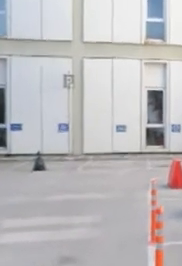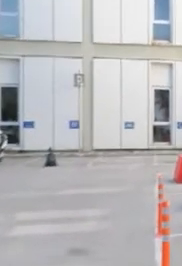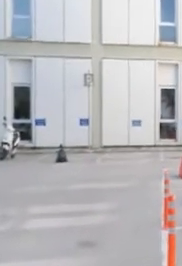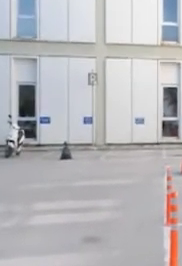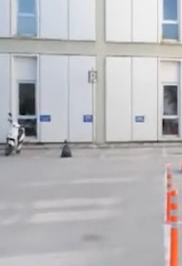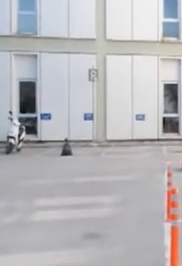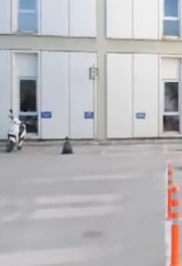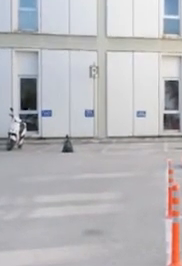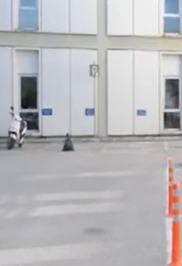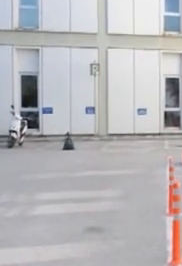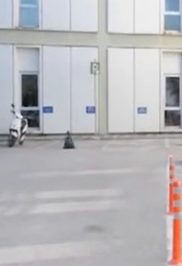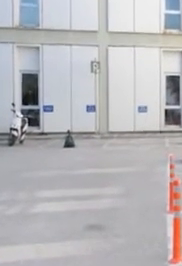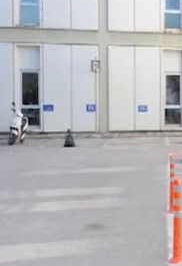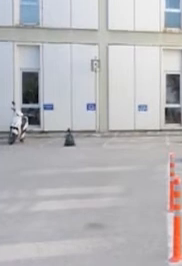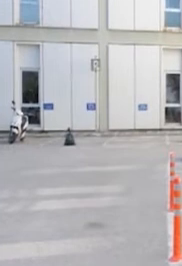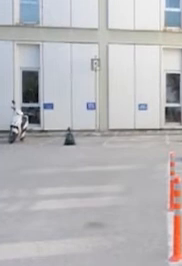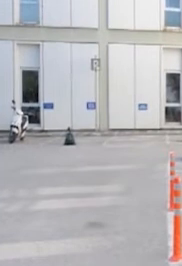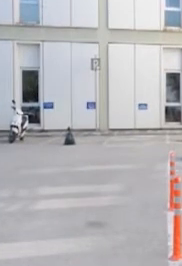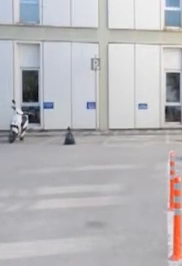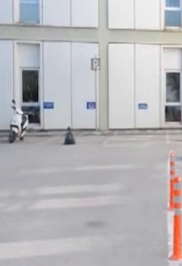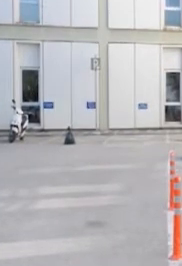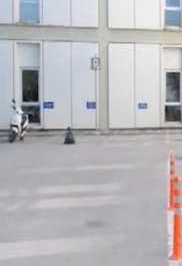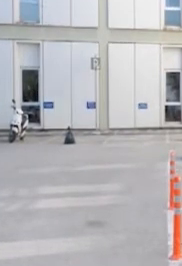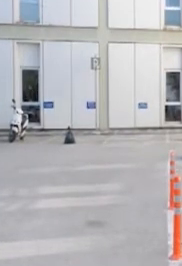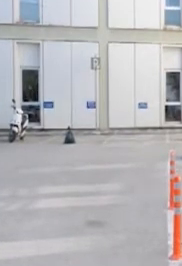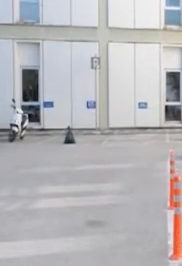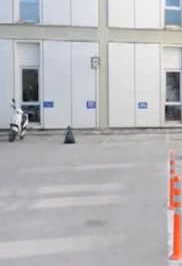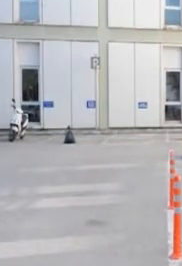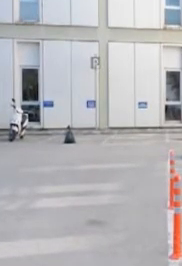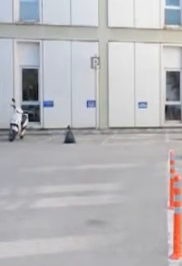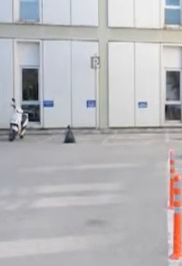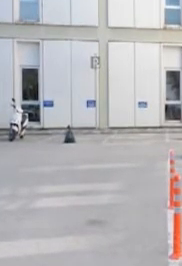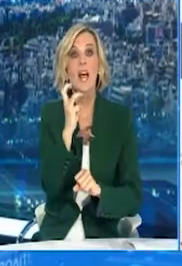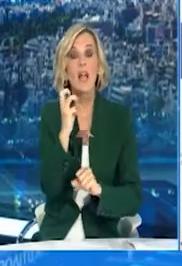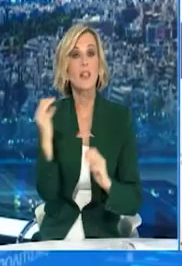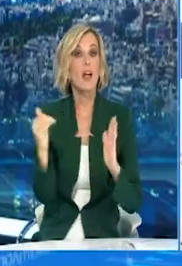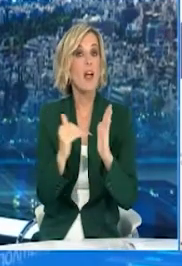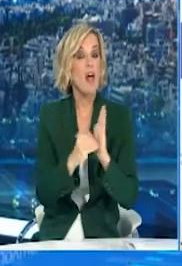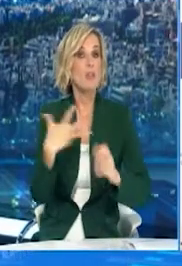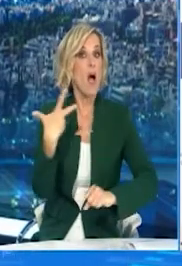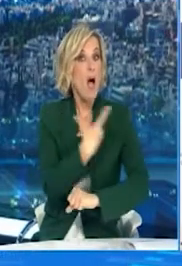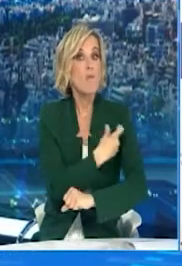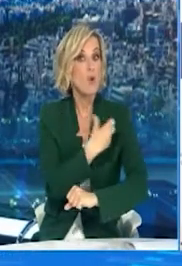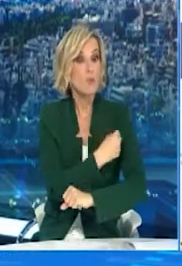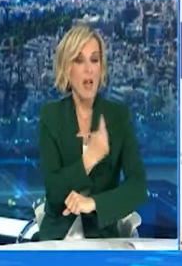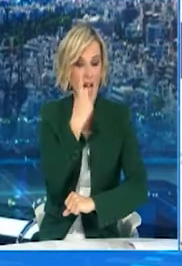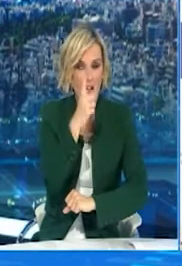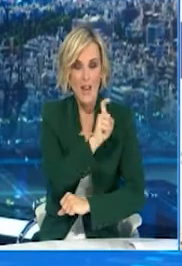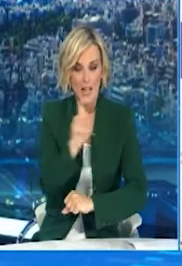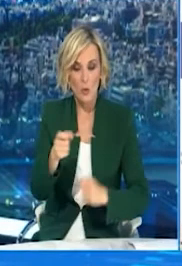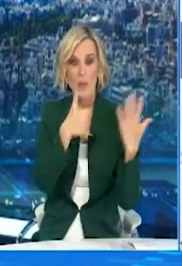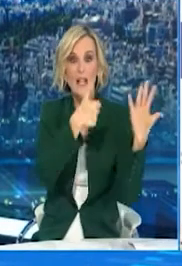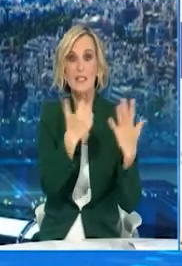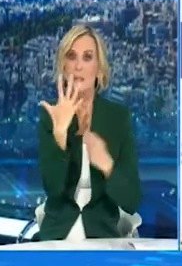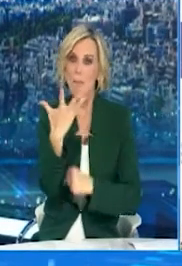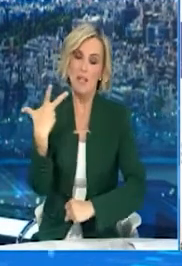ο κ. Θεμιστοκλέους ανακοίνωσε το νέο μηχανισμό της χώρας μας για τις αδιάθετες δόσεις του εμβολίου. 1.065.000 συμπολίτες μας